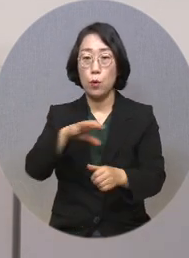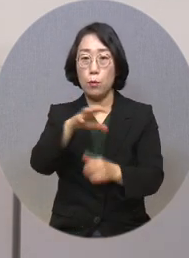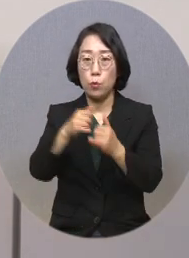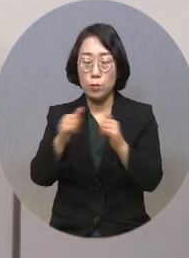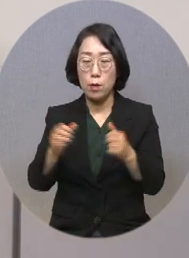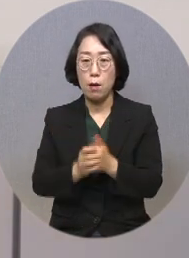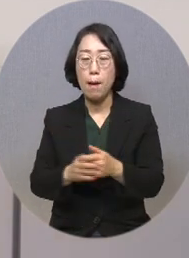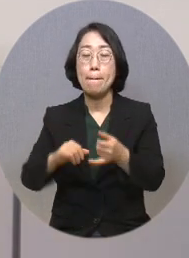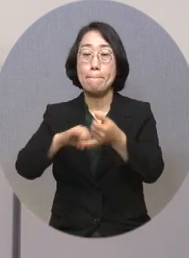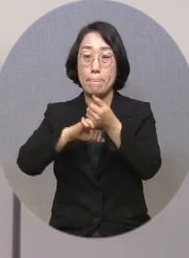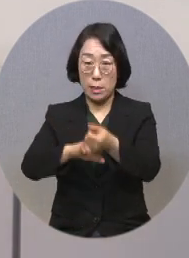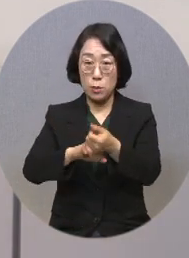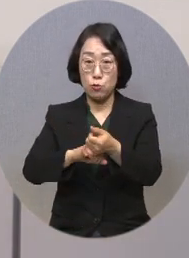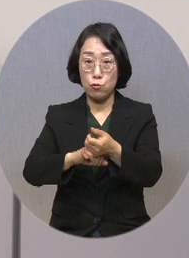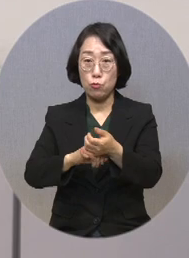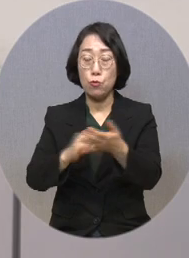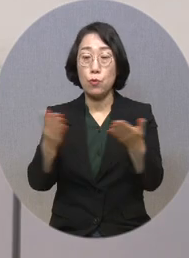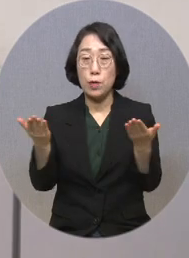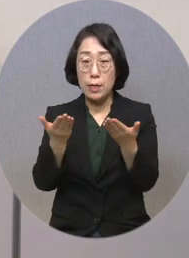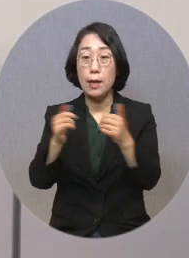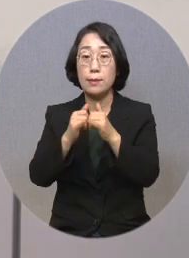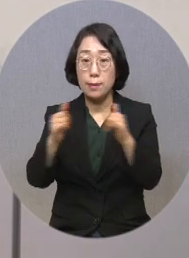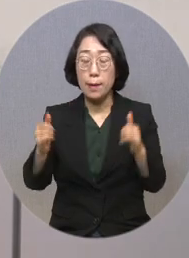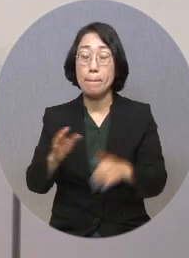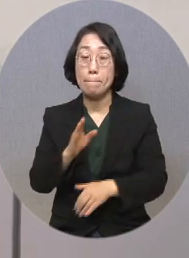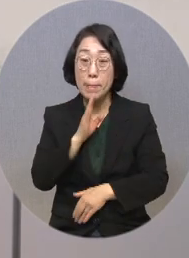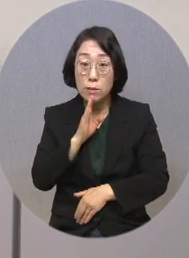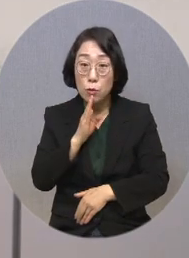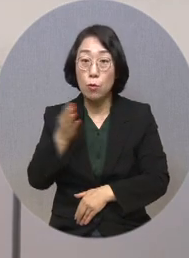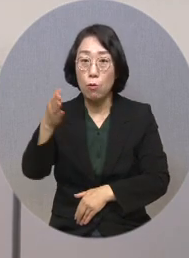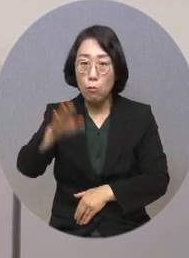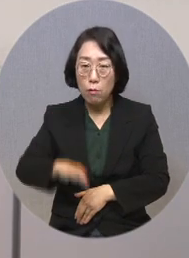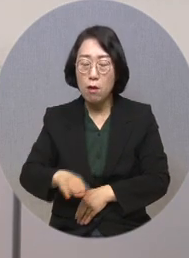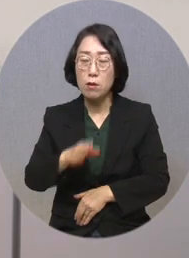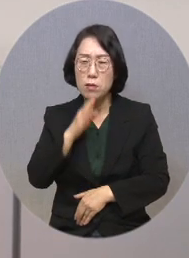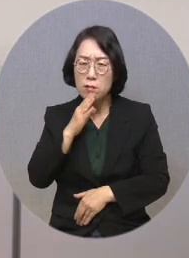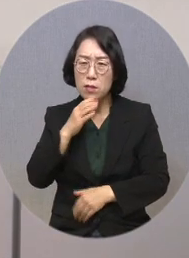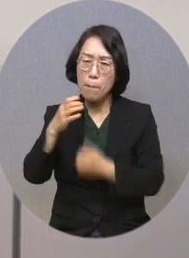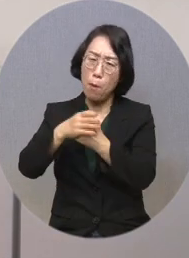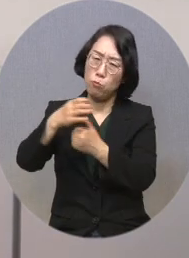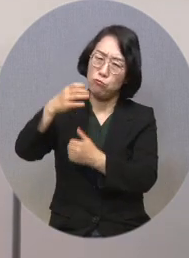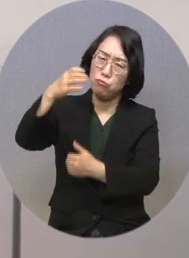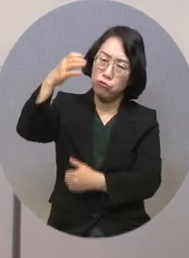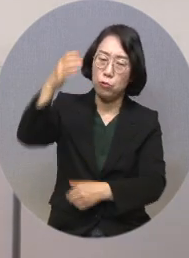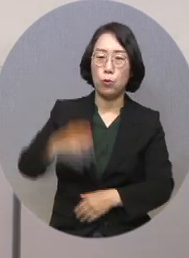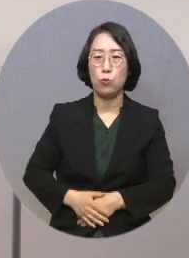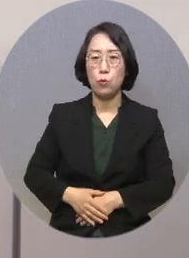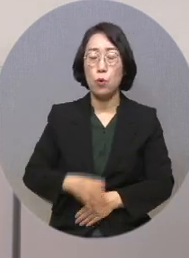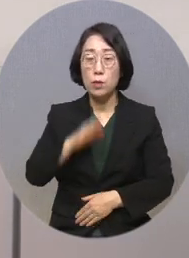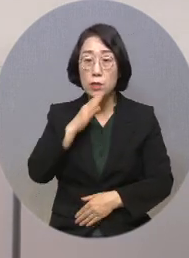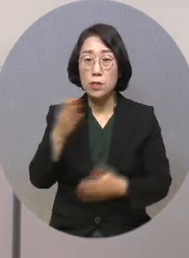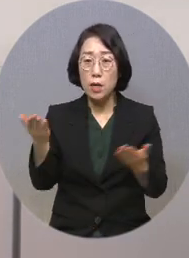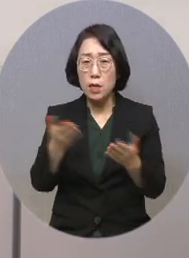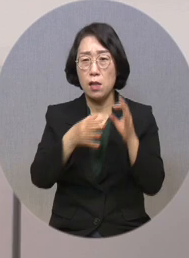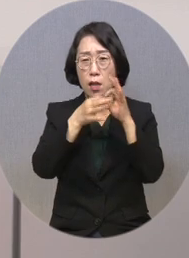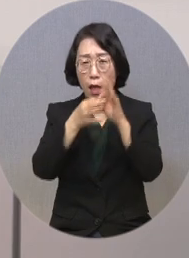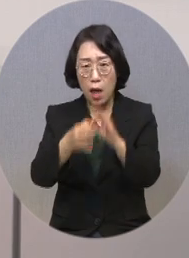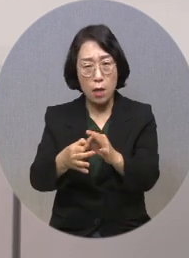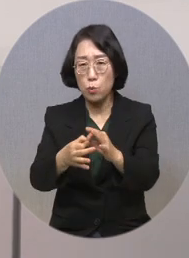노동자로 인정받고 있음에도 현실은 과도한 업무와 고용 불안정으로 어려움을 호소하고 있는